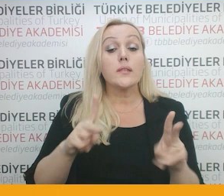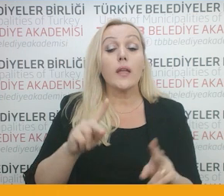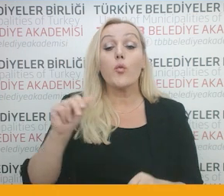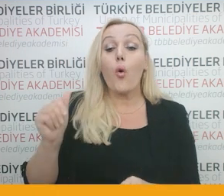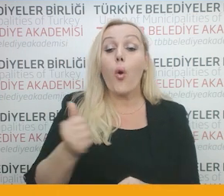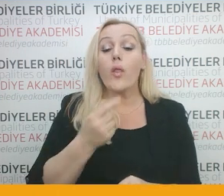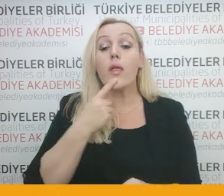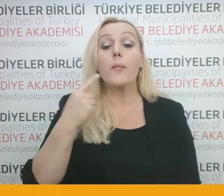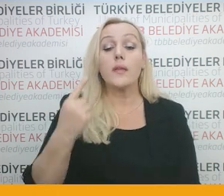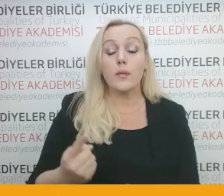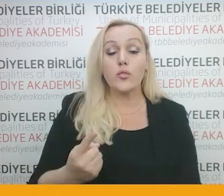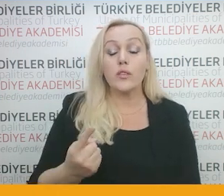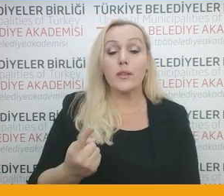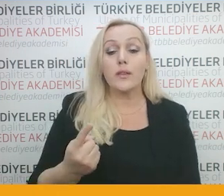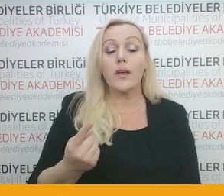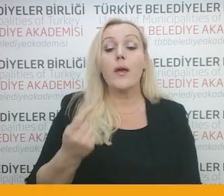dedik. Mali saydamlık da